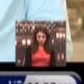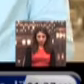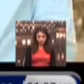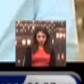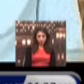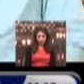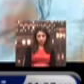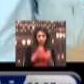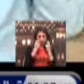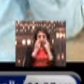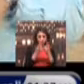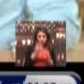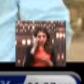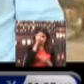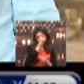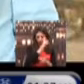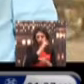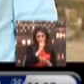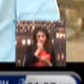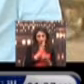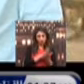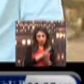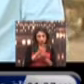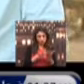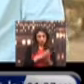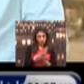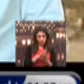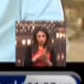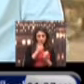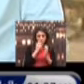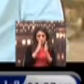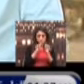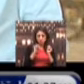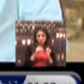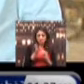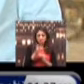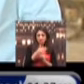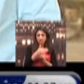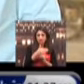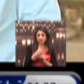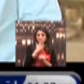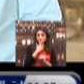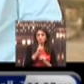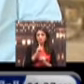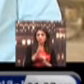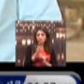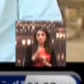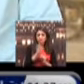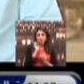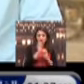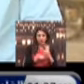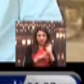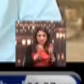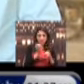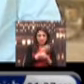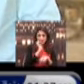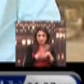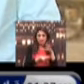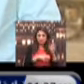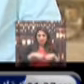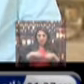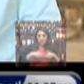زي ما شفنا مأساة مزدوجة بتهدد حياة الناس وحياة المصريين بتلوث الأسماك. الأمر محتاج تدخل عاجل وسريع من